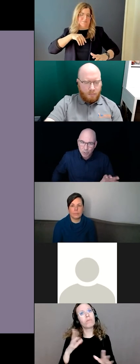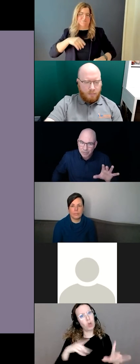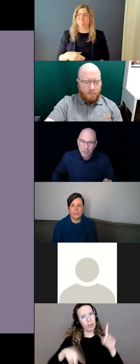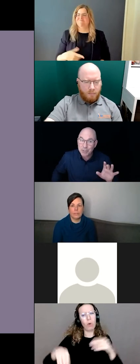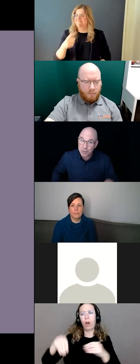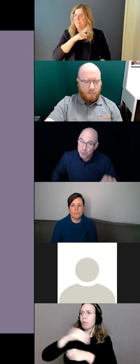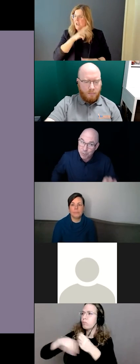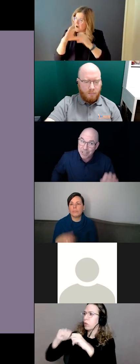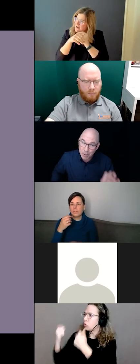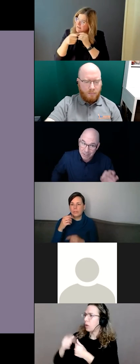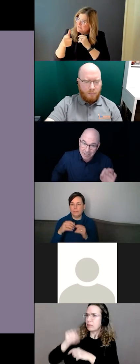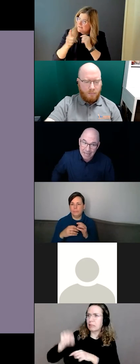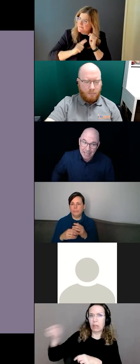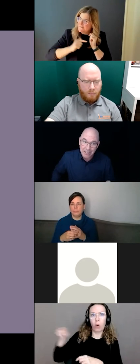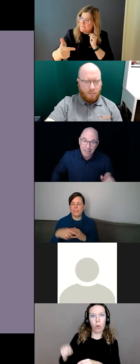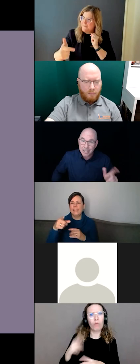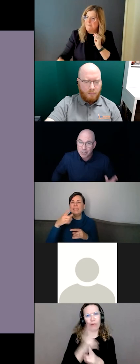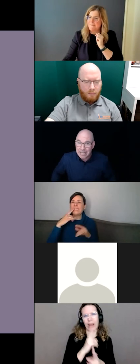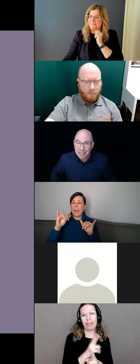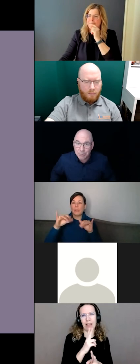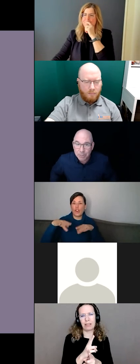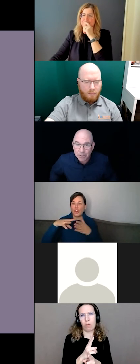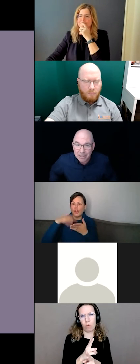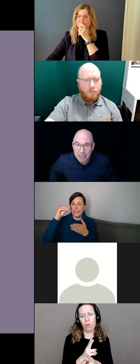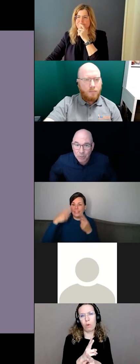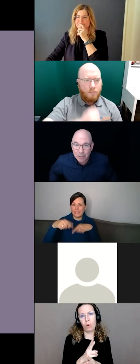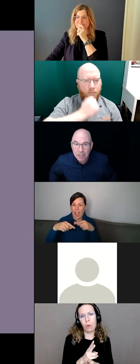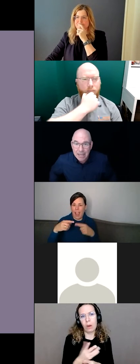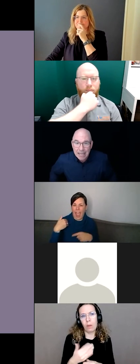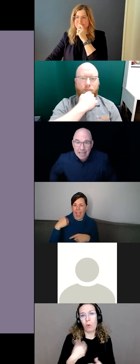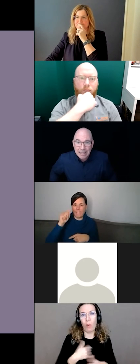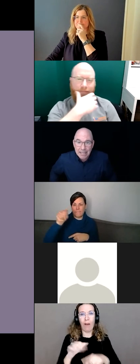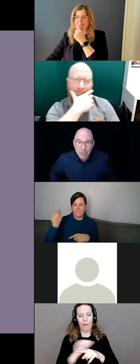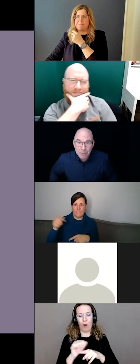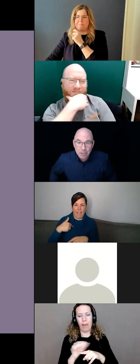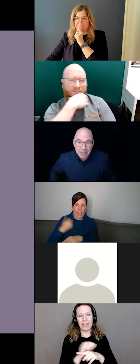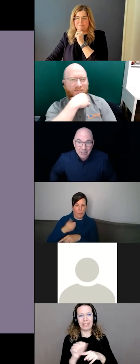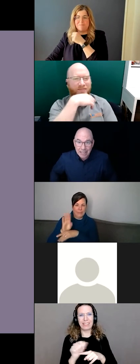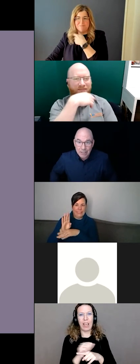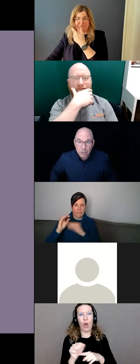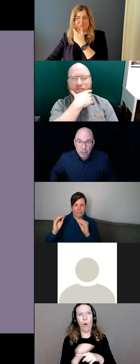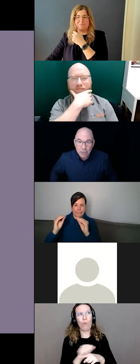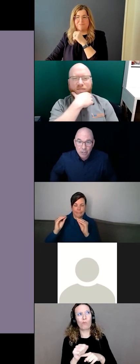devrait faire attention parce que c'est de l'information qu'on ne veut pas nécessairement prendre.